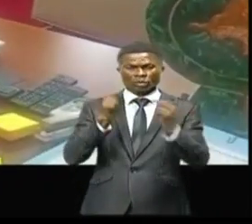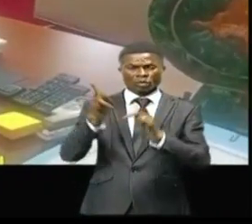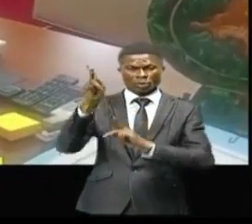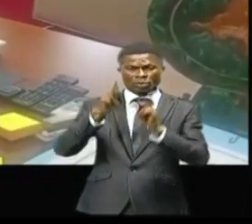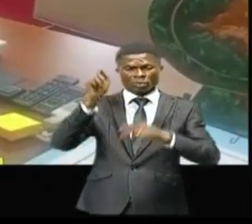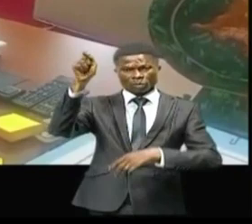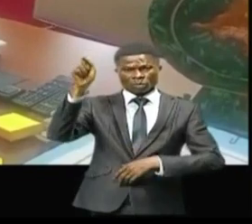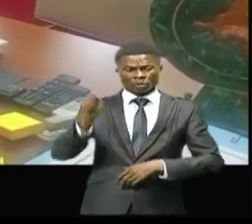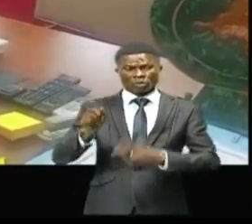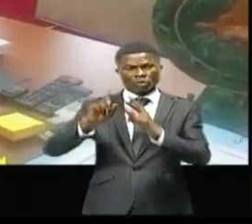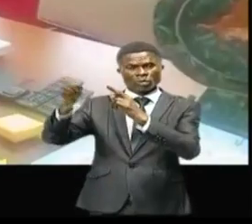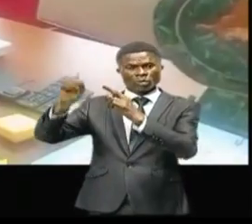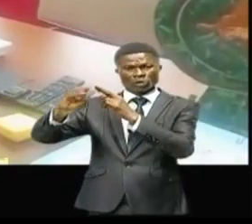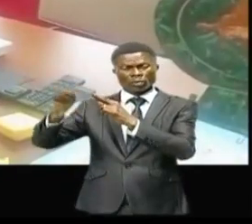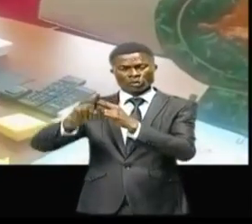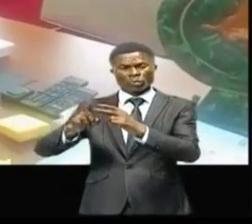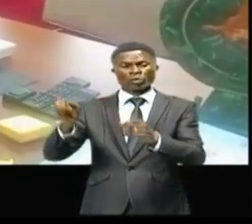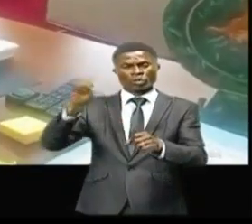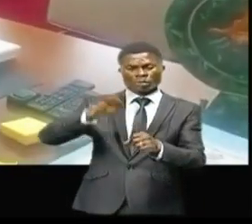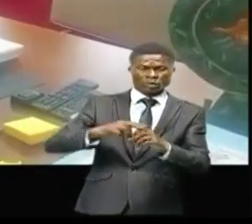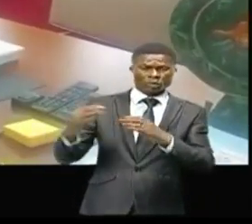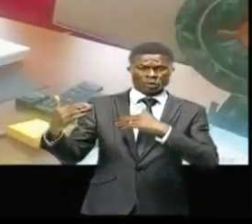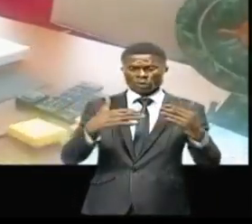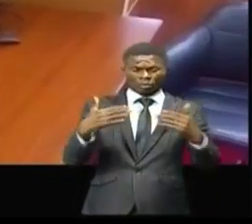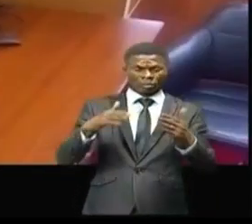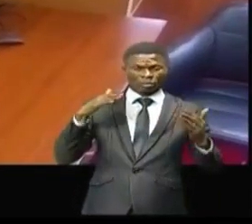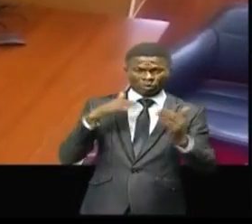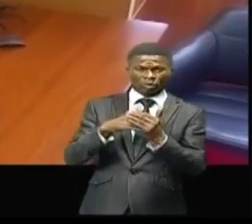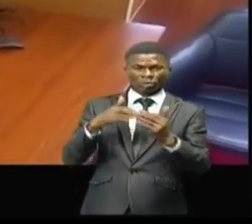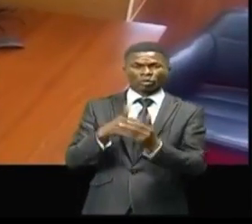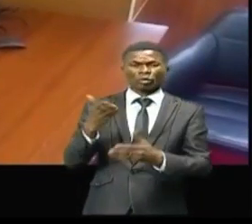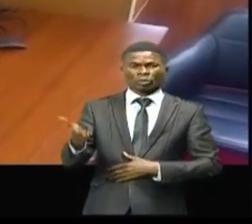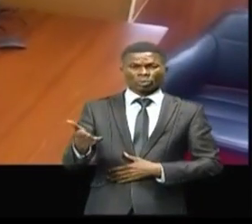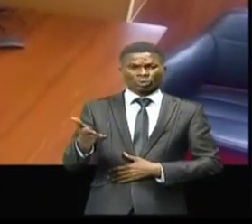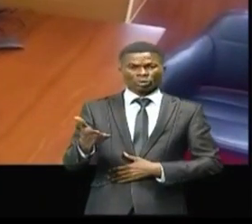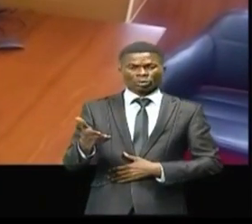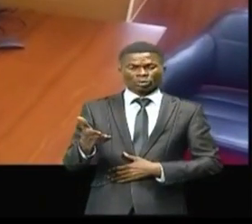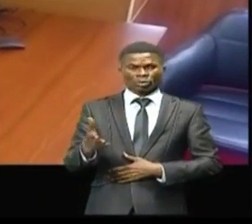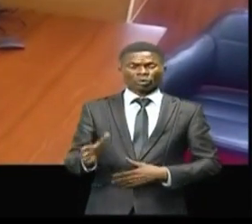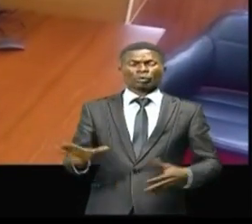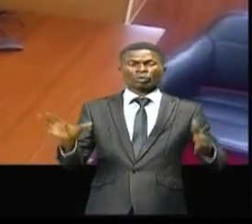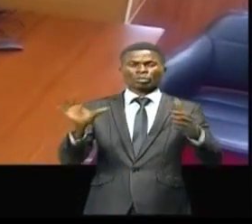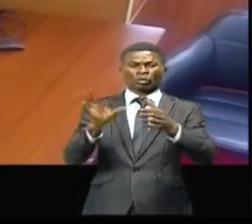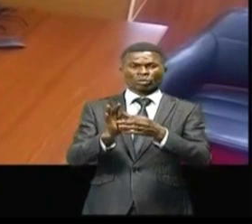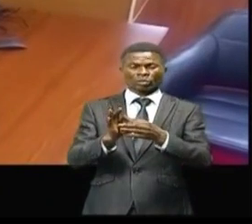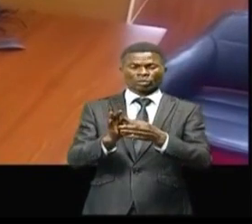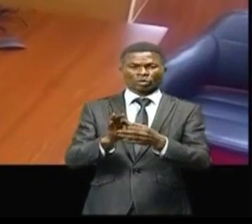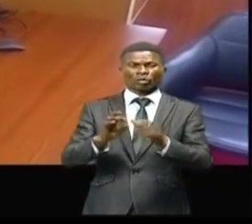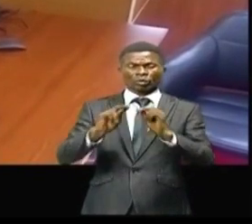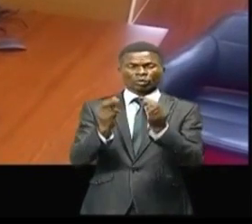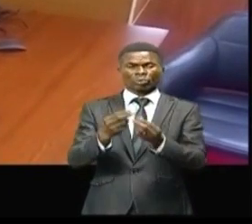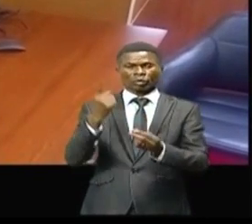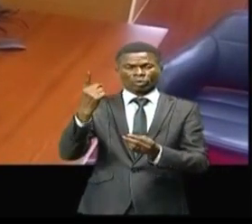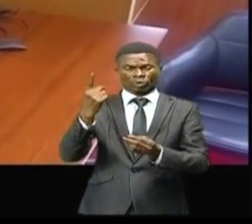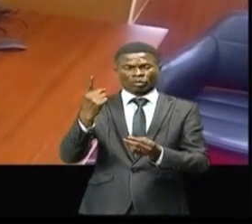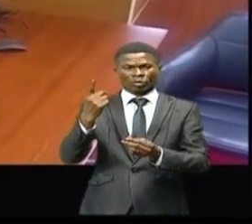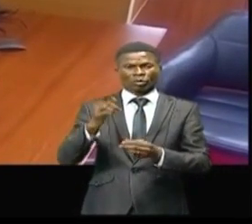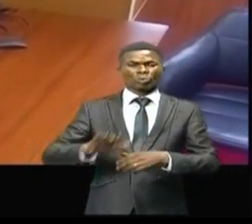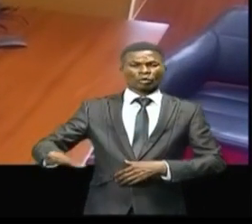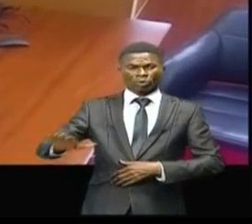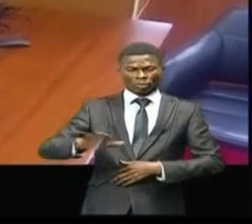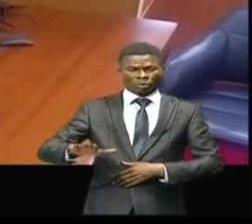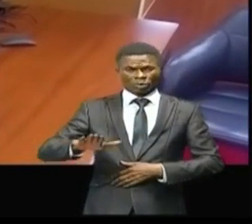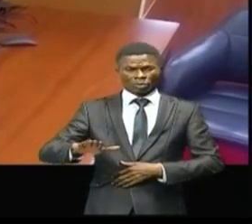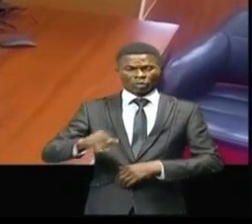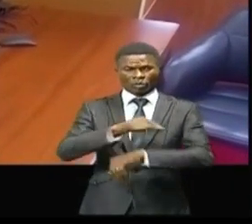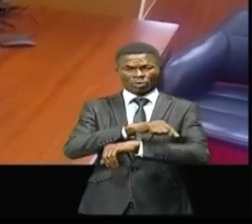compatriotes déplacés et victimes de cette guerre d'agression consolider l'unité et la cohésion nationale autour